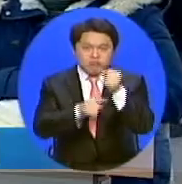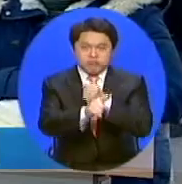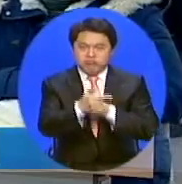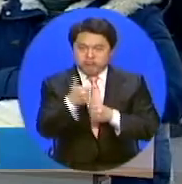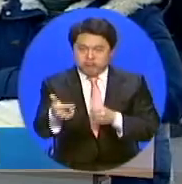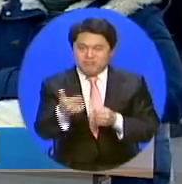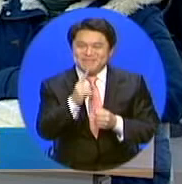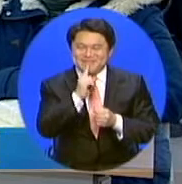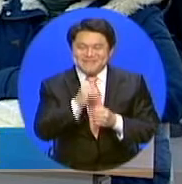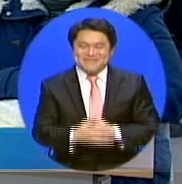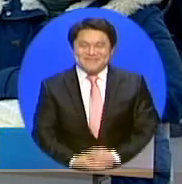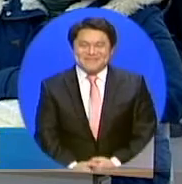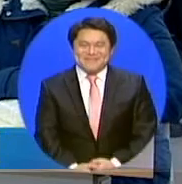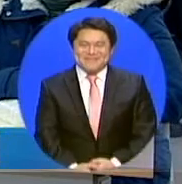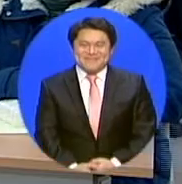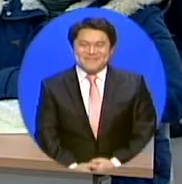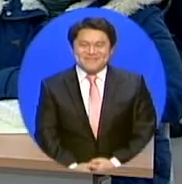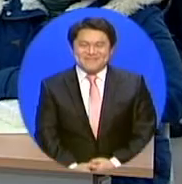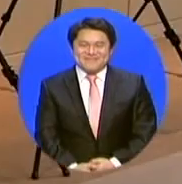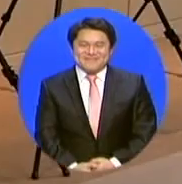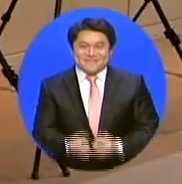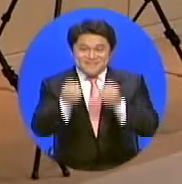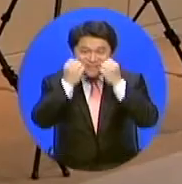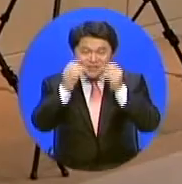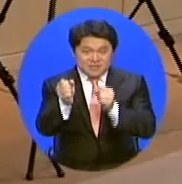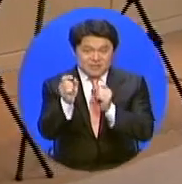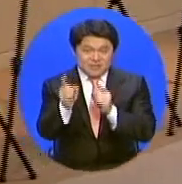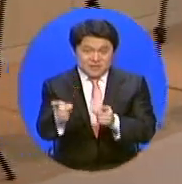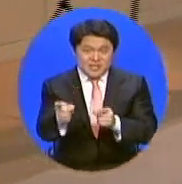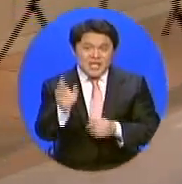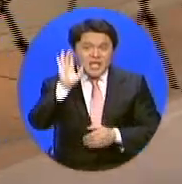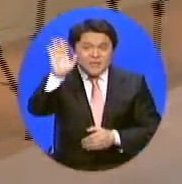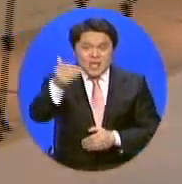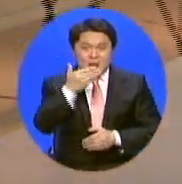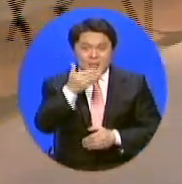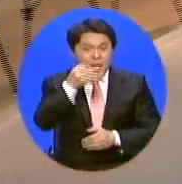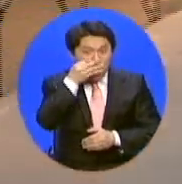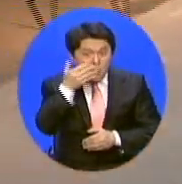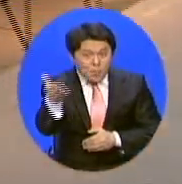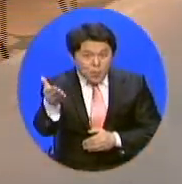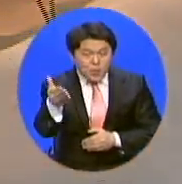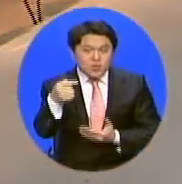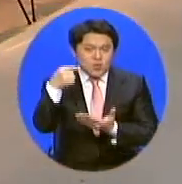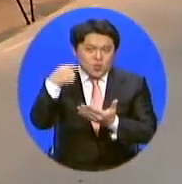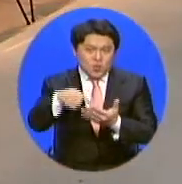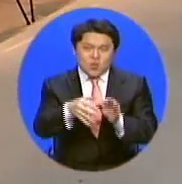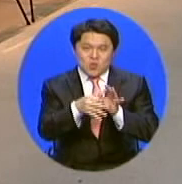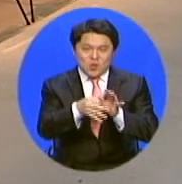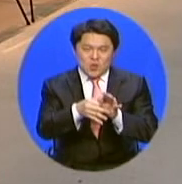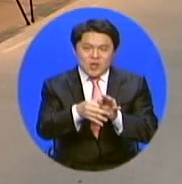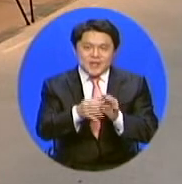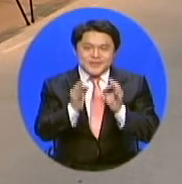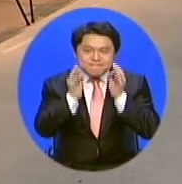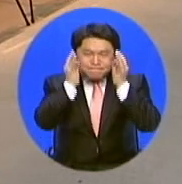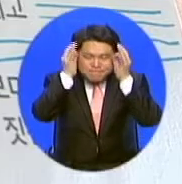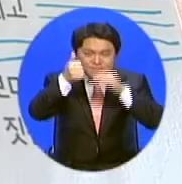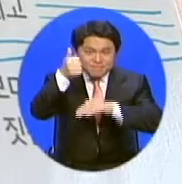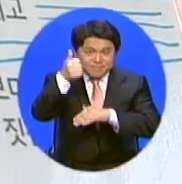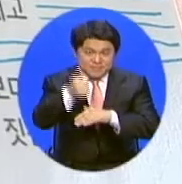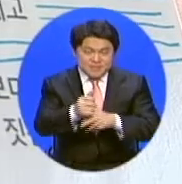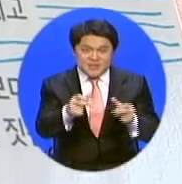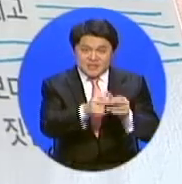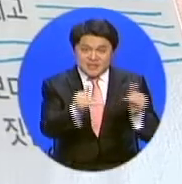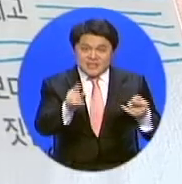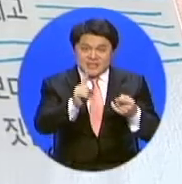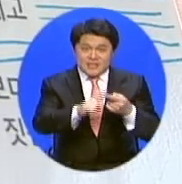있는 시간이었다고 전했습니다. 새로운 기회와 가능성을 엿보게 한 동화구현 교육. 그들의 노력의 결실이